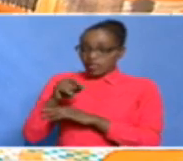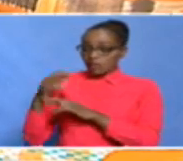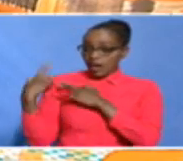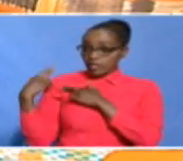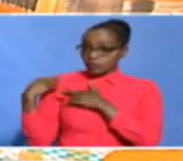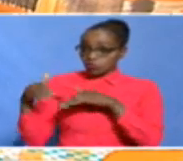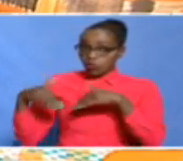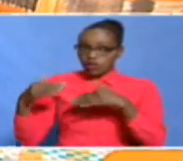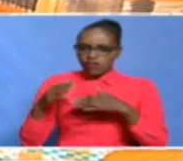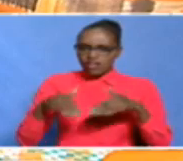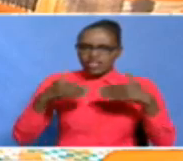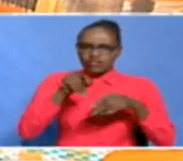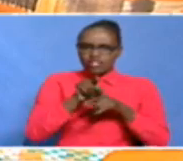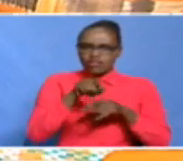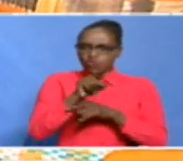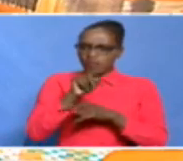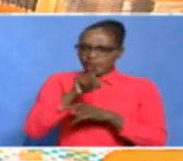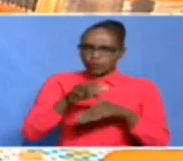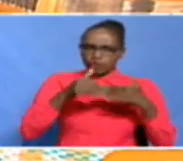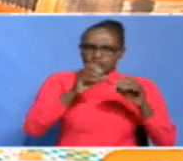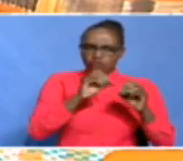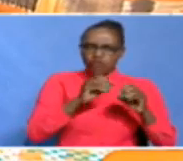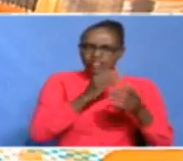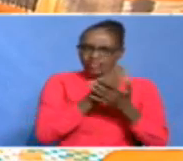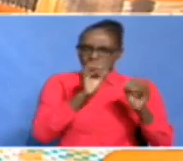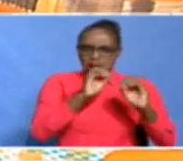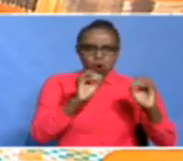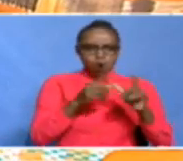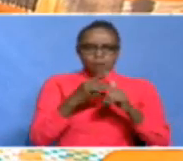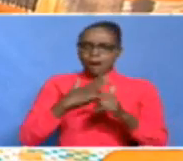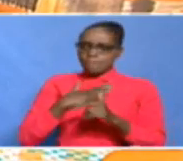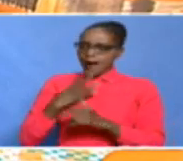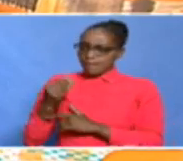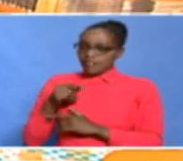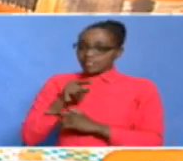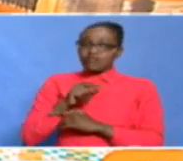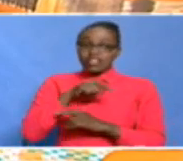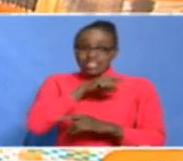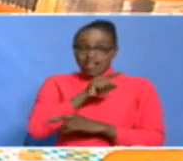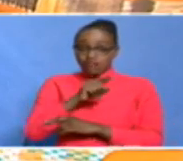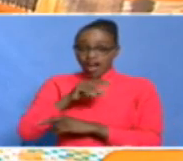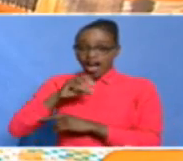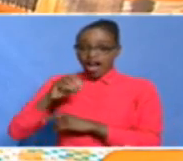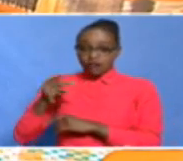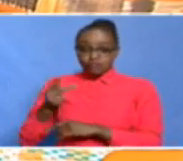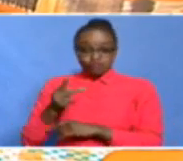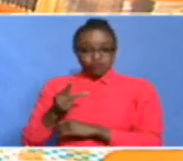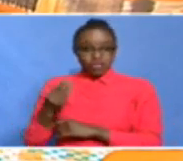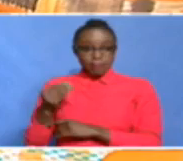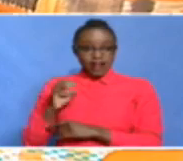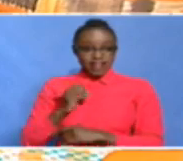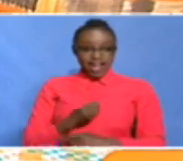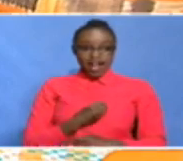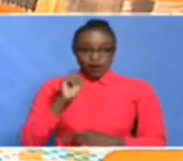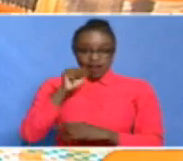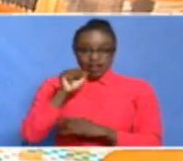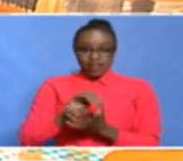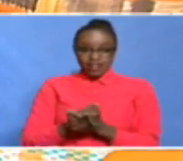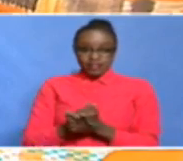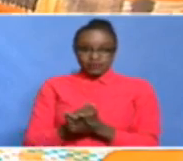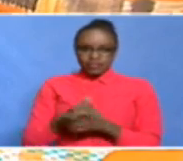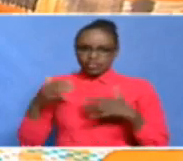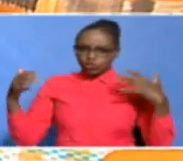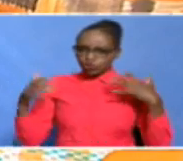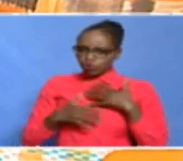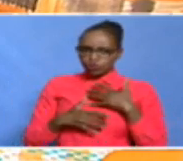afatwe? Afatwe nini? Wewe hufai kutoa. Hakuna kitu kama hicho. Pesa zangu nzangu zake nzetu. Na ati? Ndio bwana